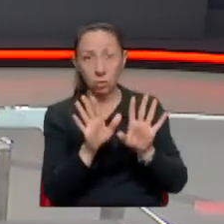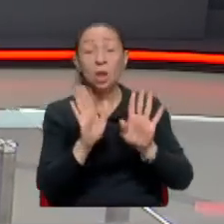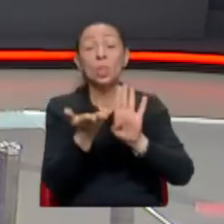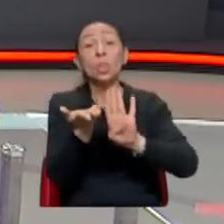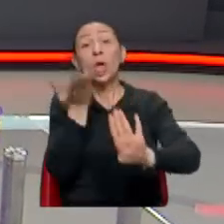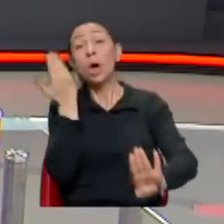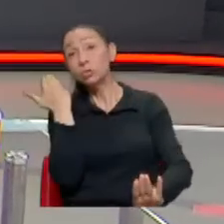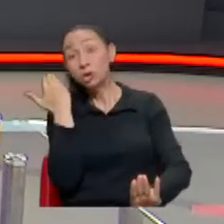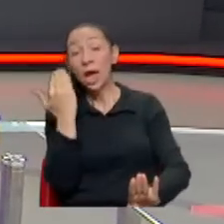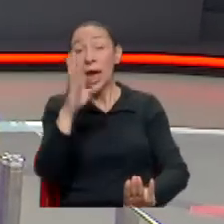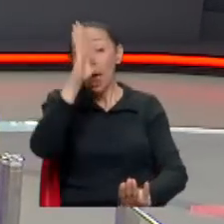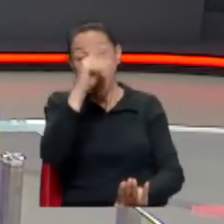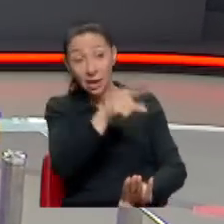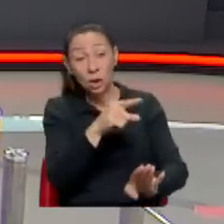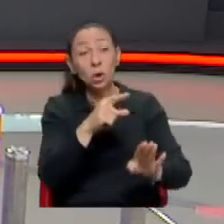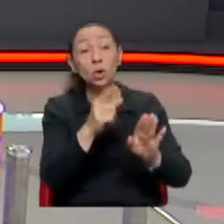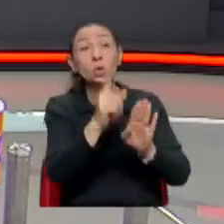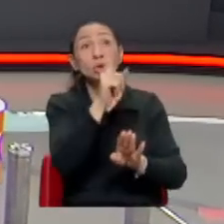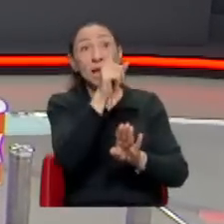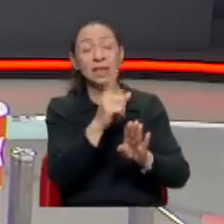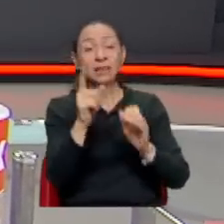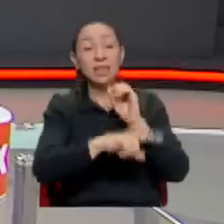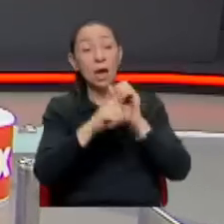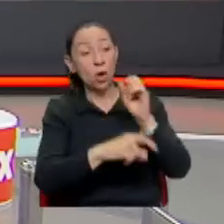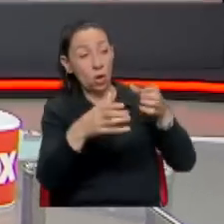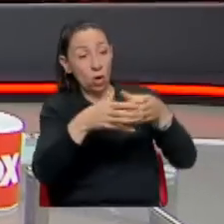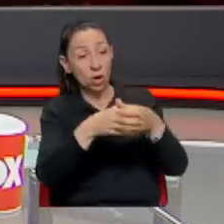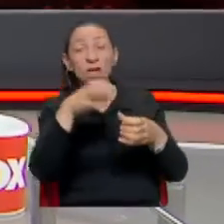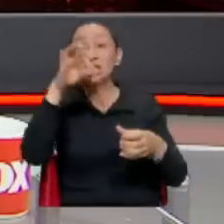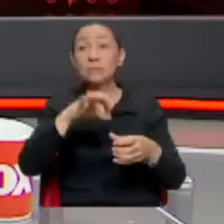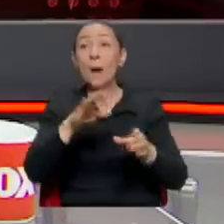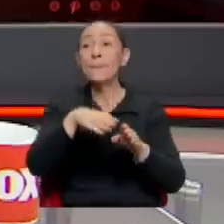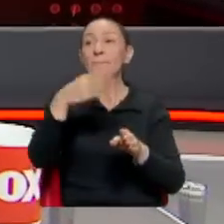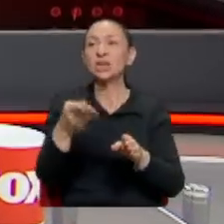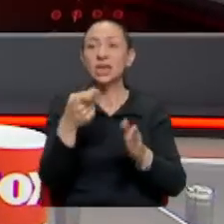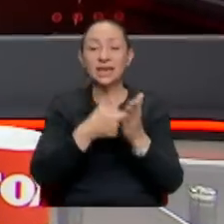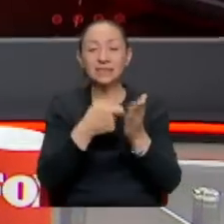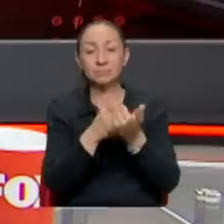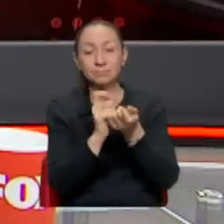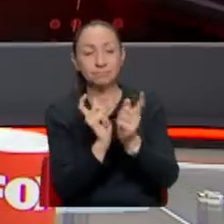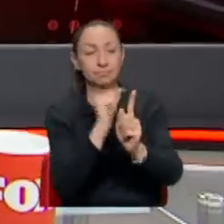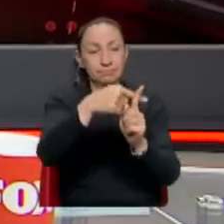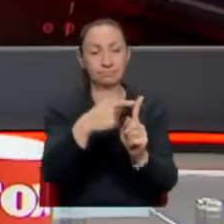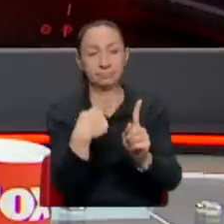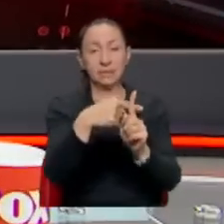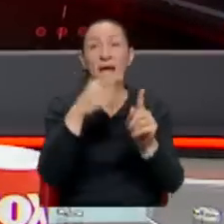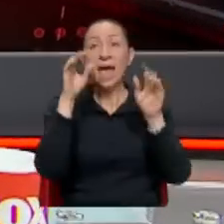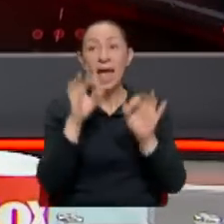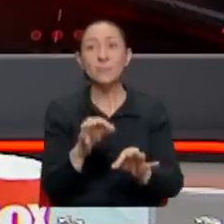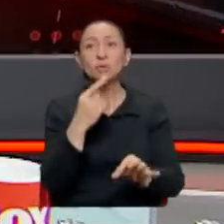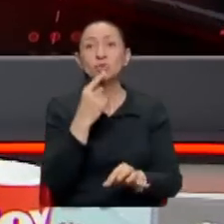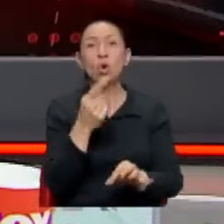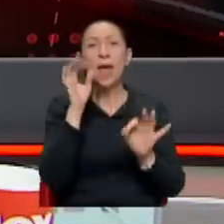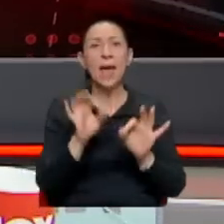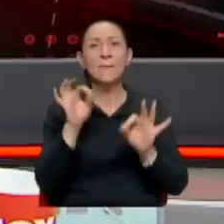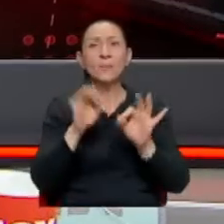Daha önce Irak'ın kuzeyindeki terör örgütü şimdi başka bir takım isimler eklenerek hep de telaffuz